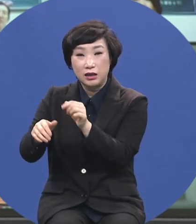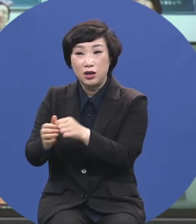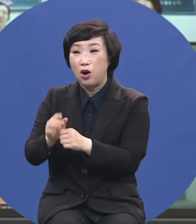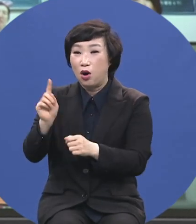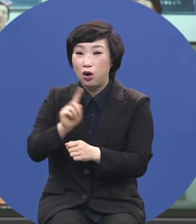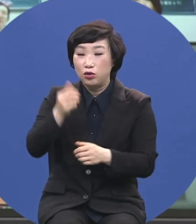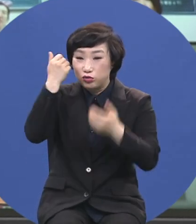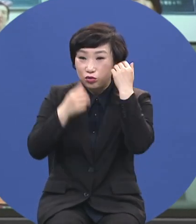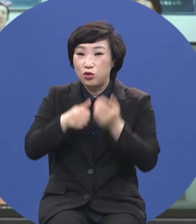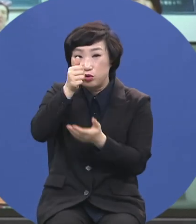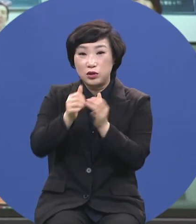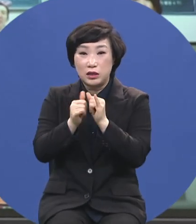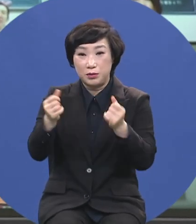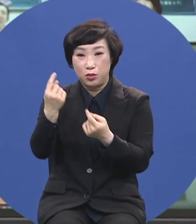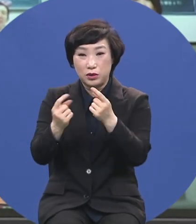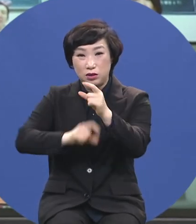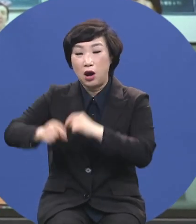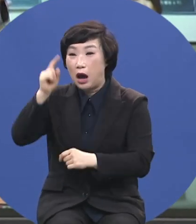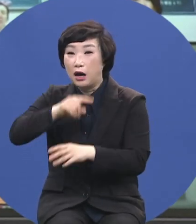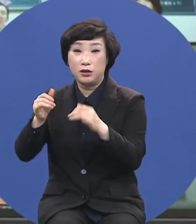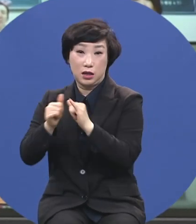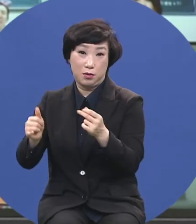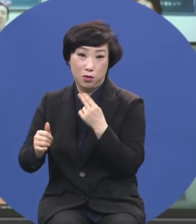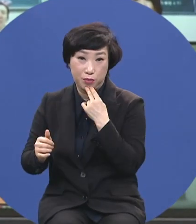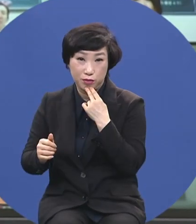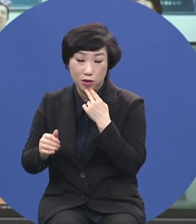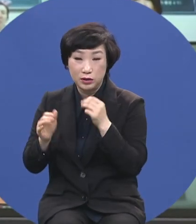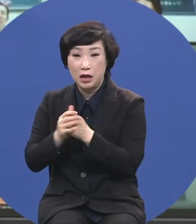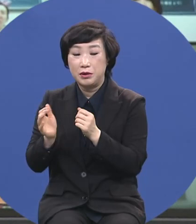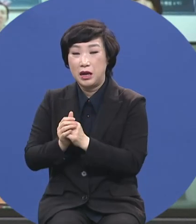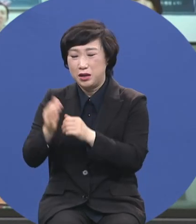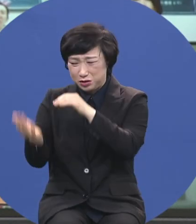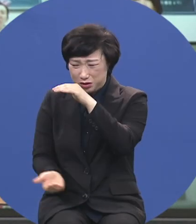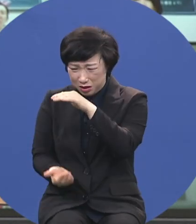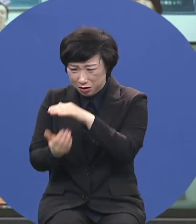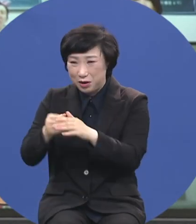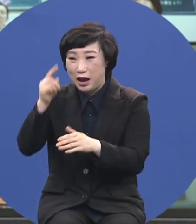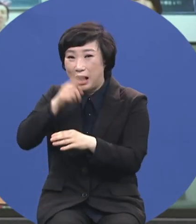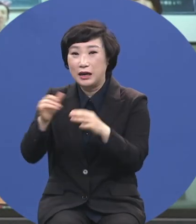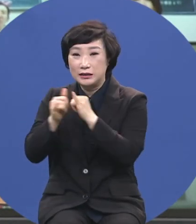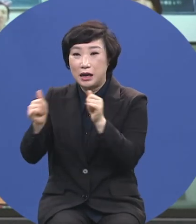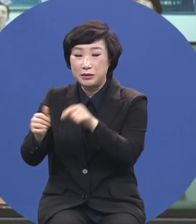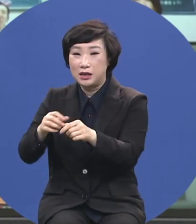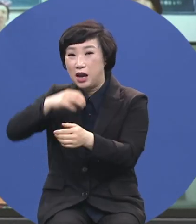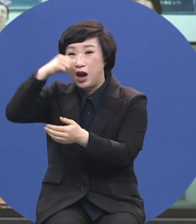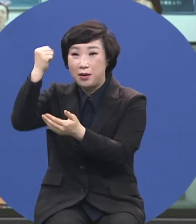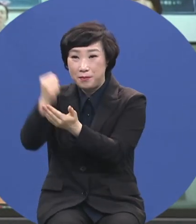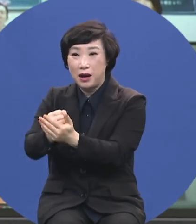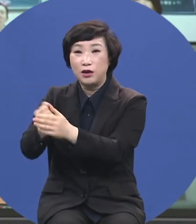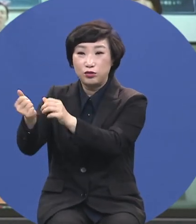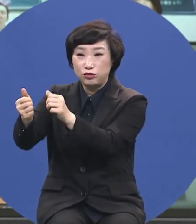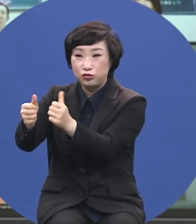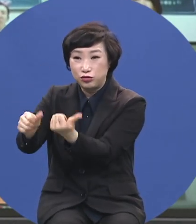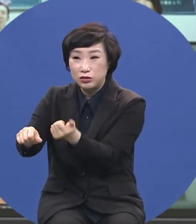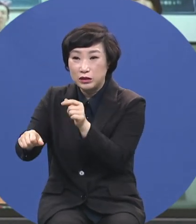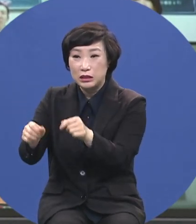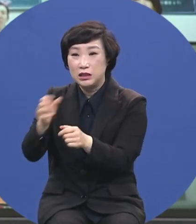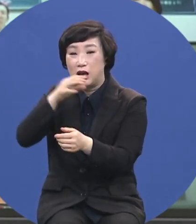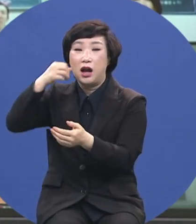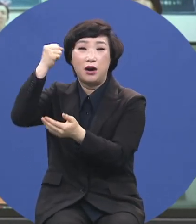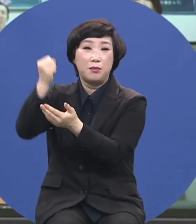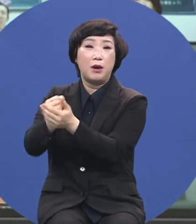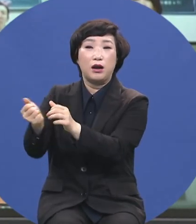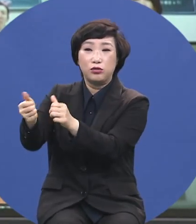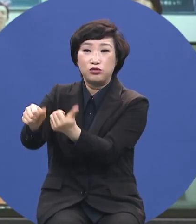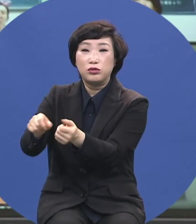어떤 죄인보다 행악자는 없으니까 최고의 행악자가 달려 죽는 십자가에 달려